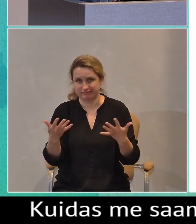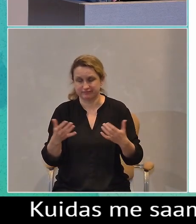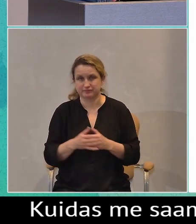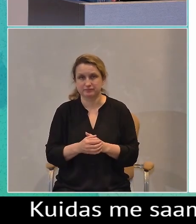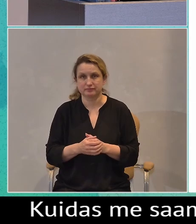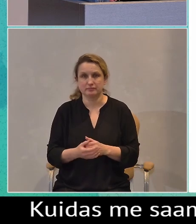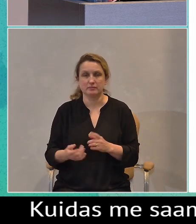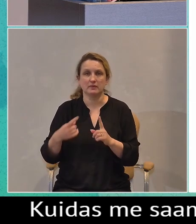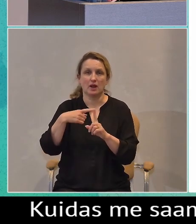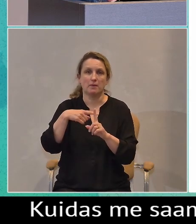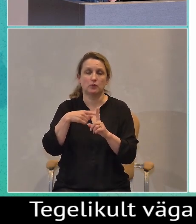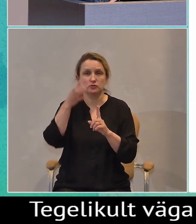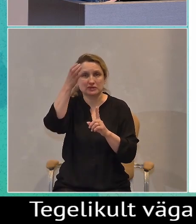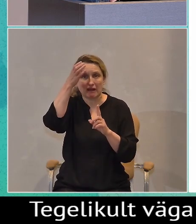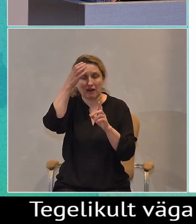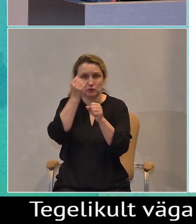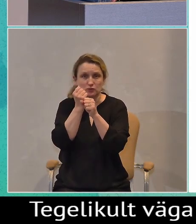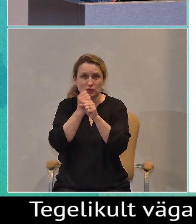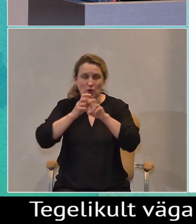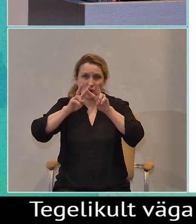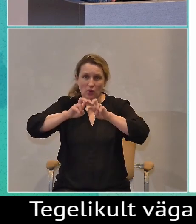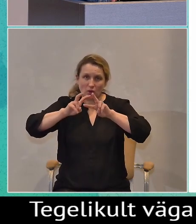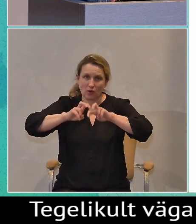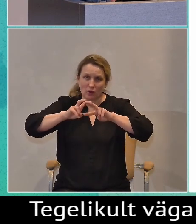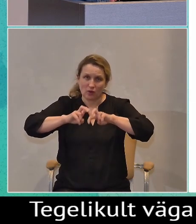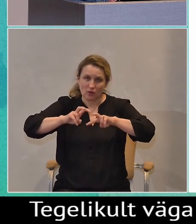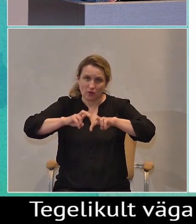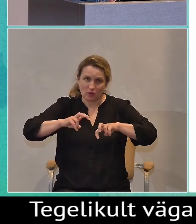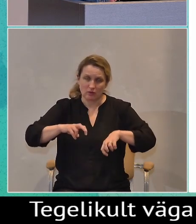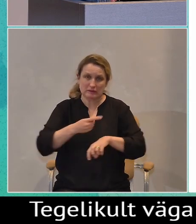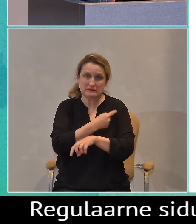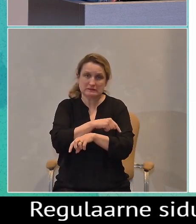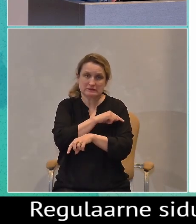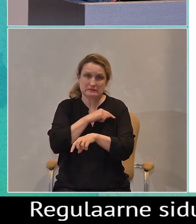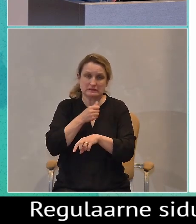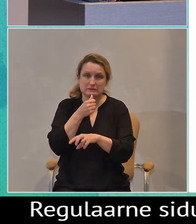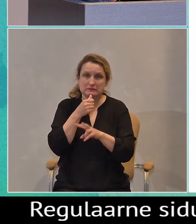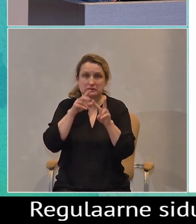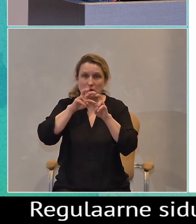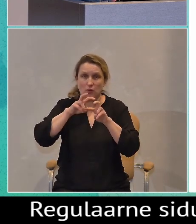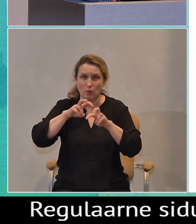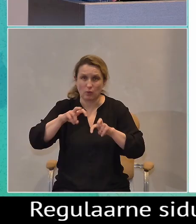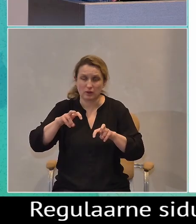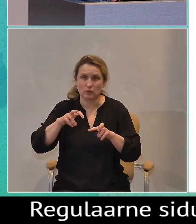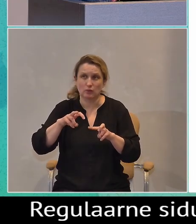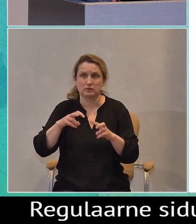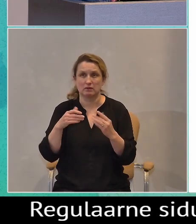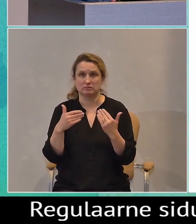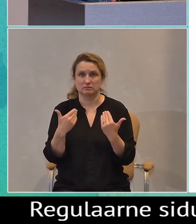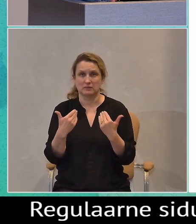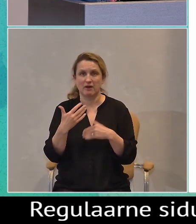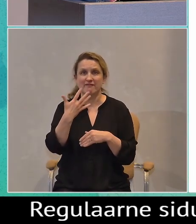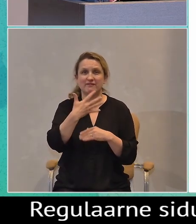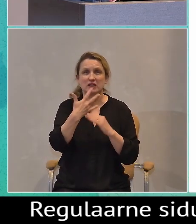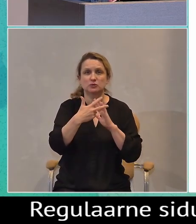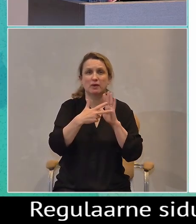Lisaks toimub ka usin teadustöö, Clinical Trialsi andmetel on praegu siis käimas